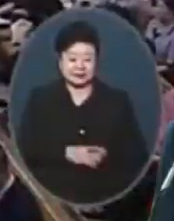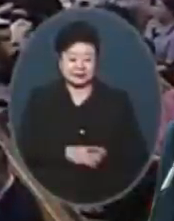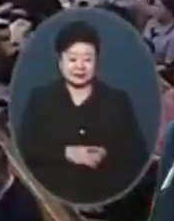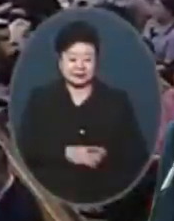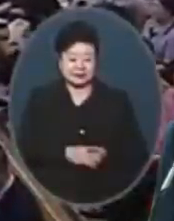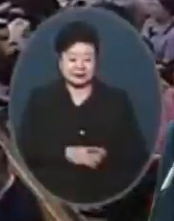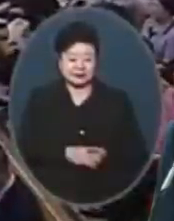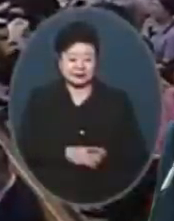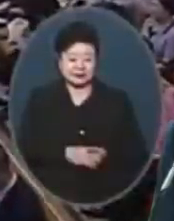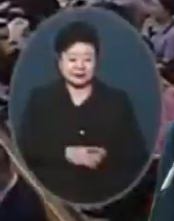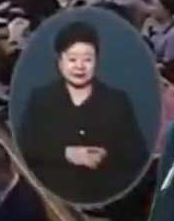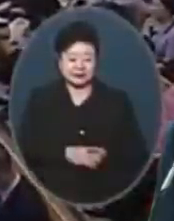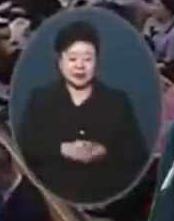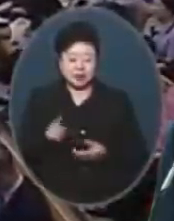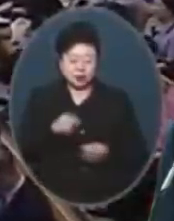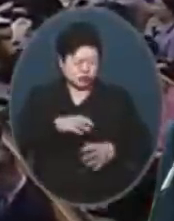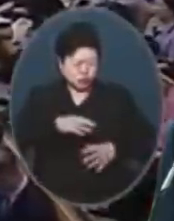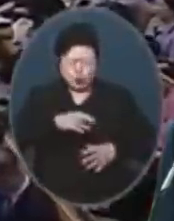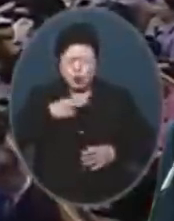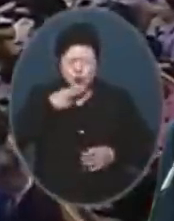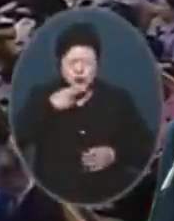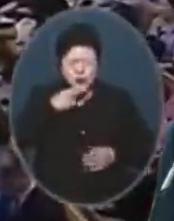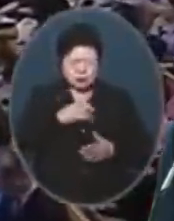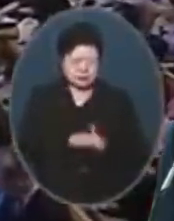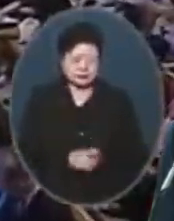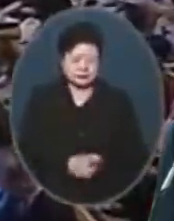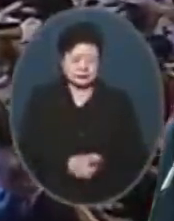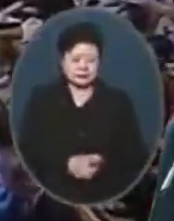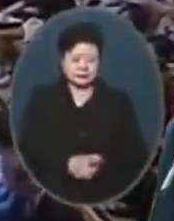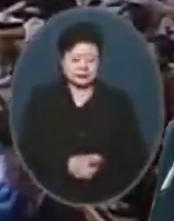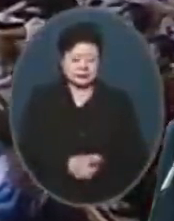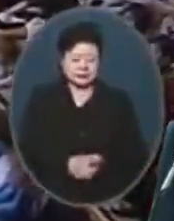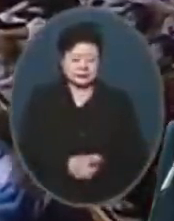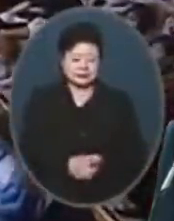아무도 두려워할 리가 없습니다.